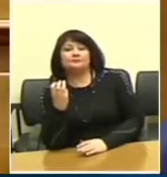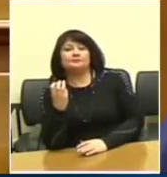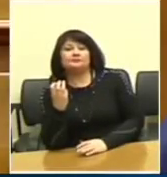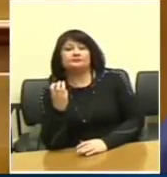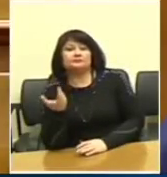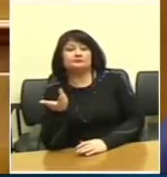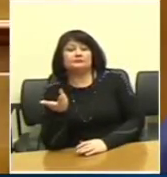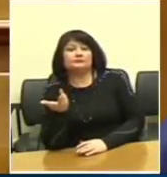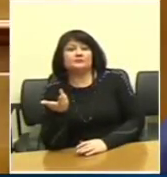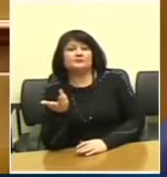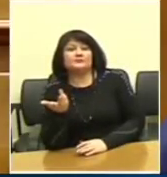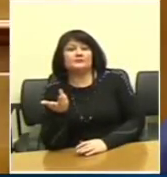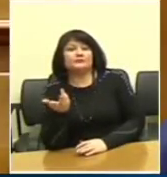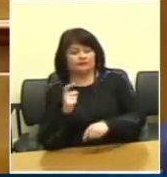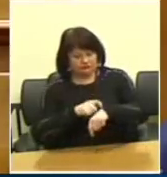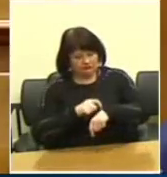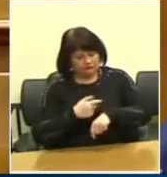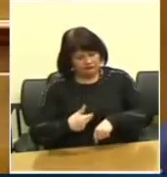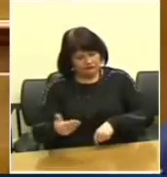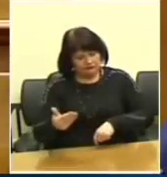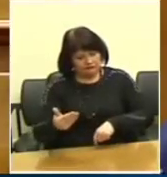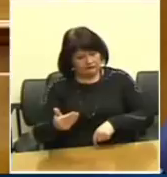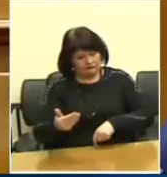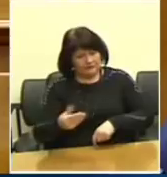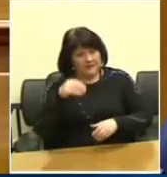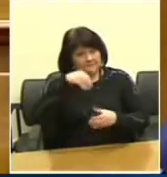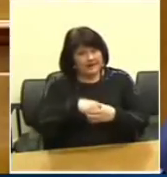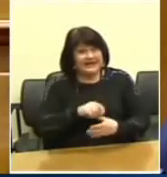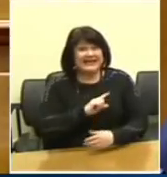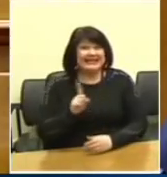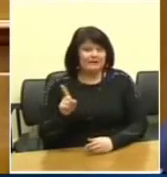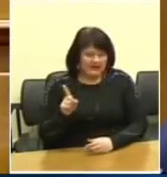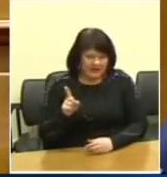Θεωρώ ότι υπάρχει ακόμα χρόνος να μην υποπέσουμε σε αυτήν την παγίδα.